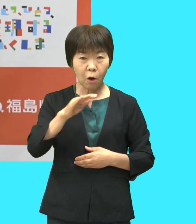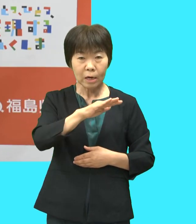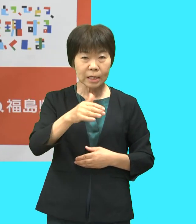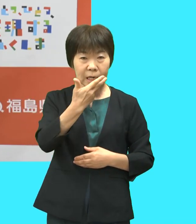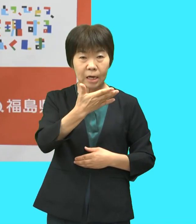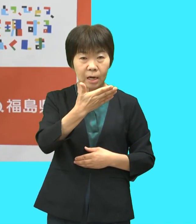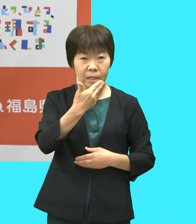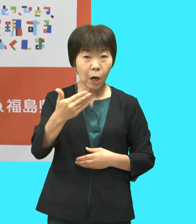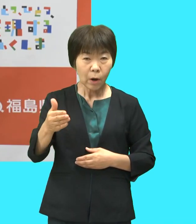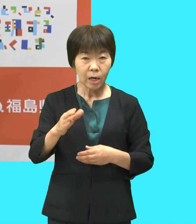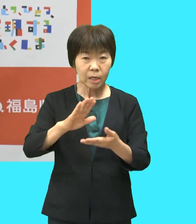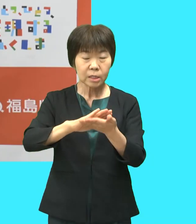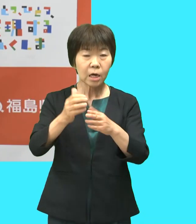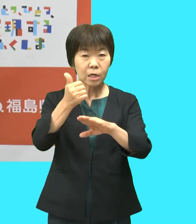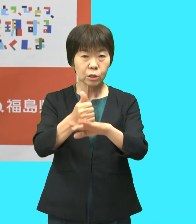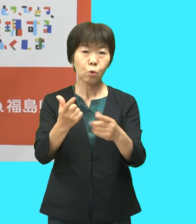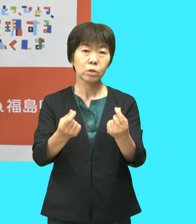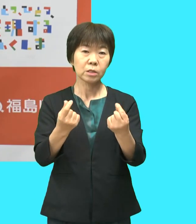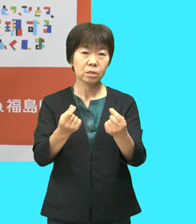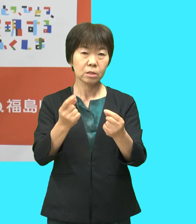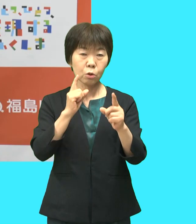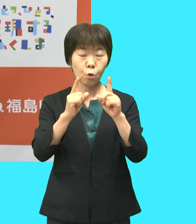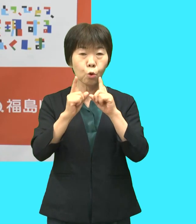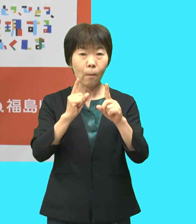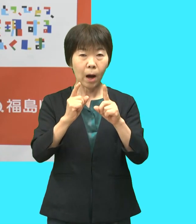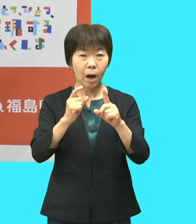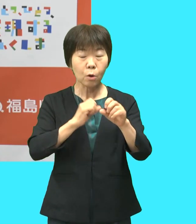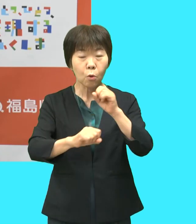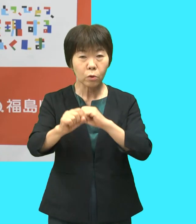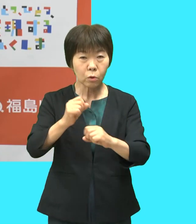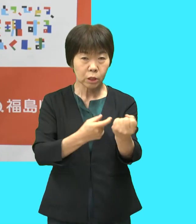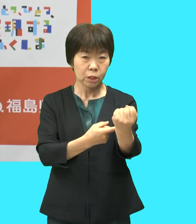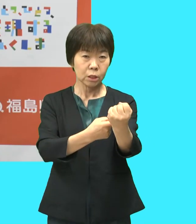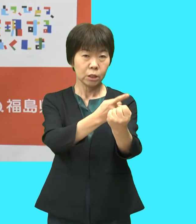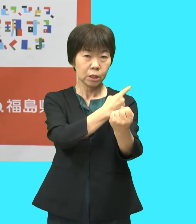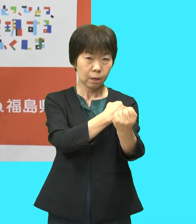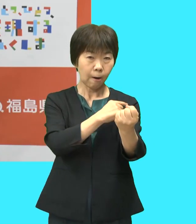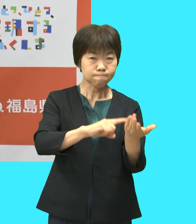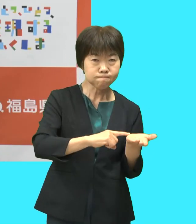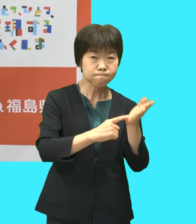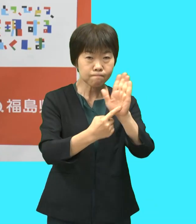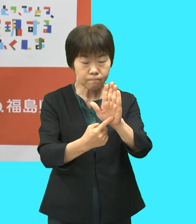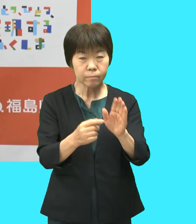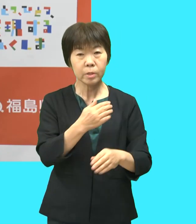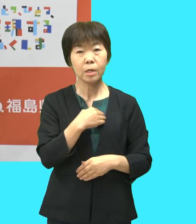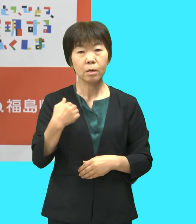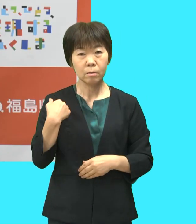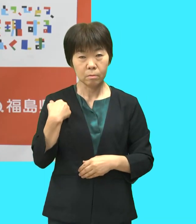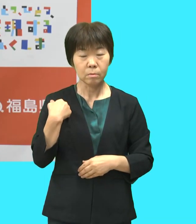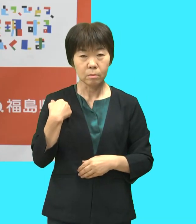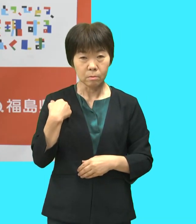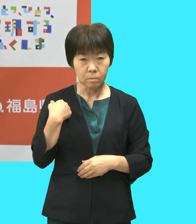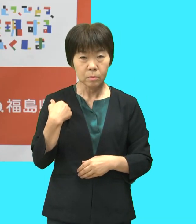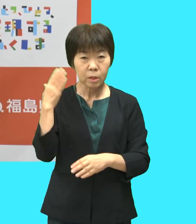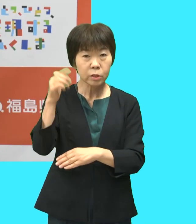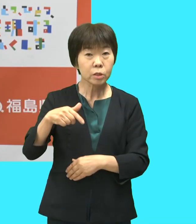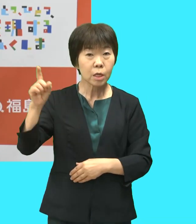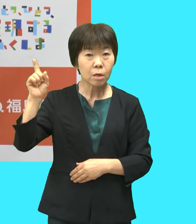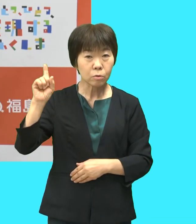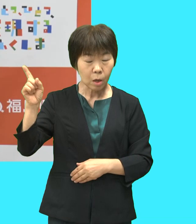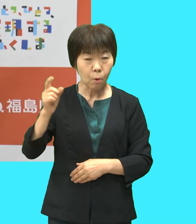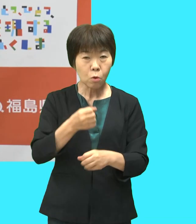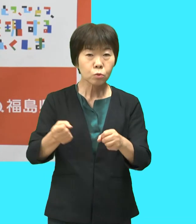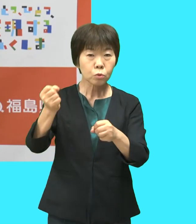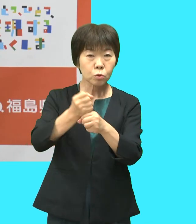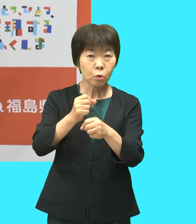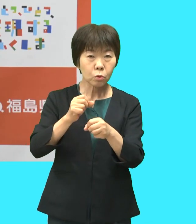はり言葉であったり行動に迫力が伴いますし、また政府部内において復興の司